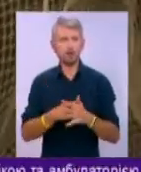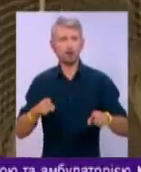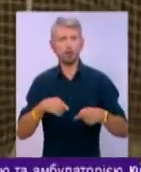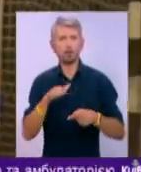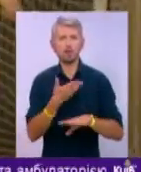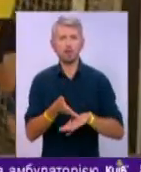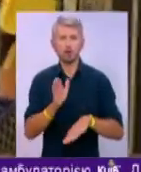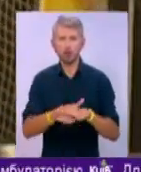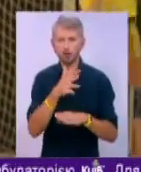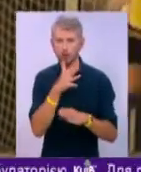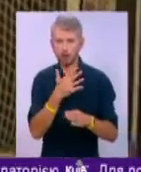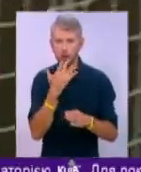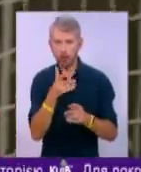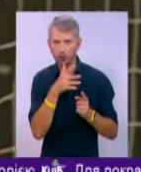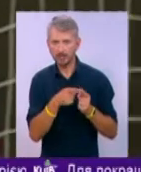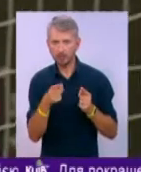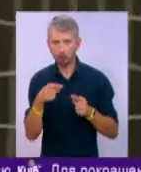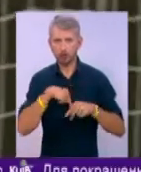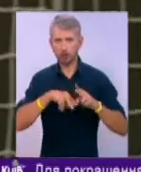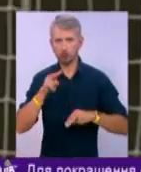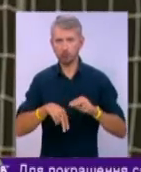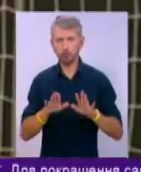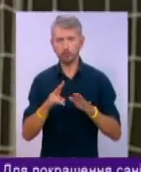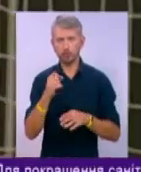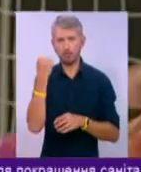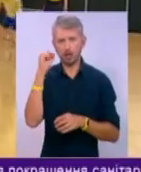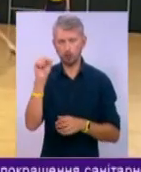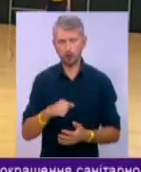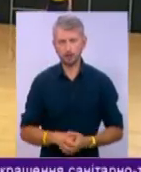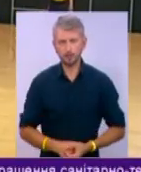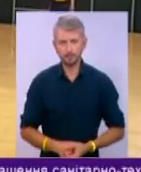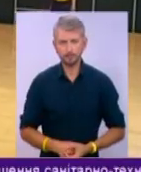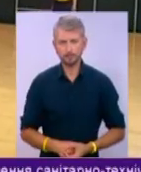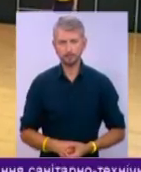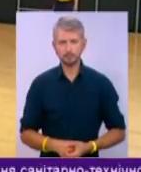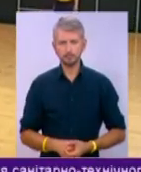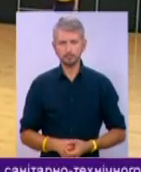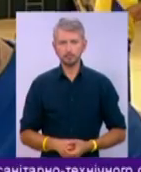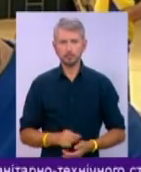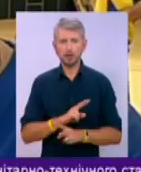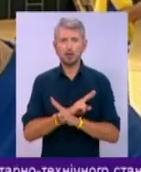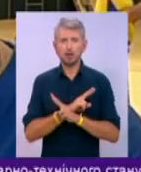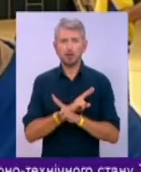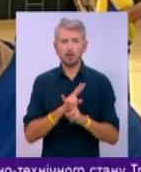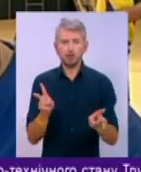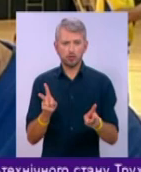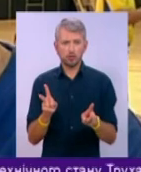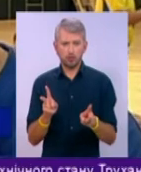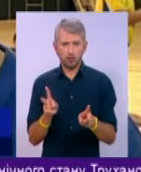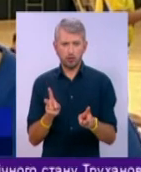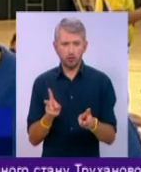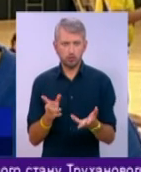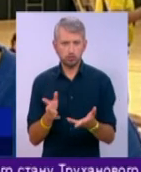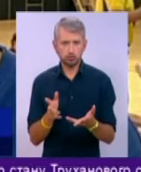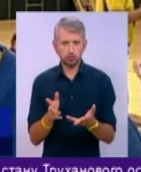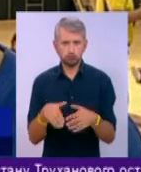після важкого національного сезону і налаштовуються винятково на перемоги. Никто береться не будет, будем на победу